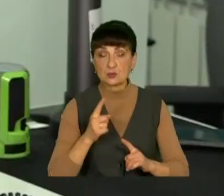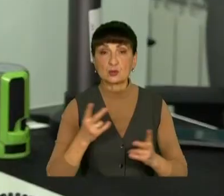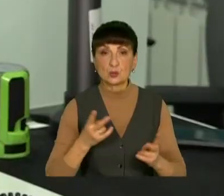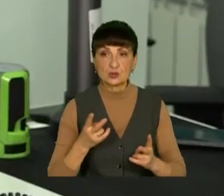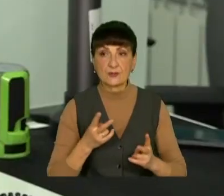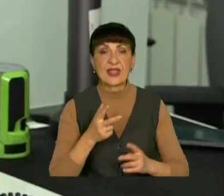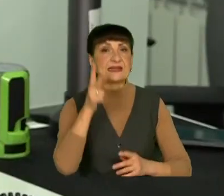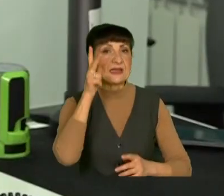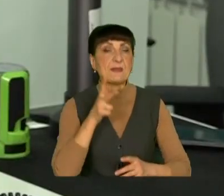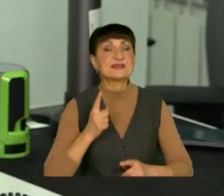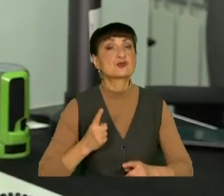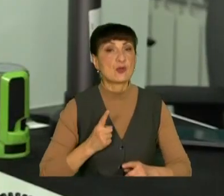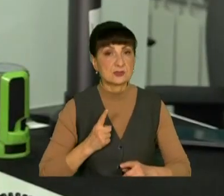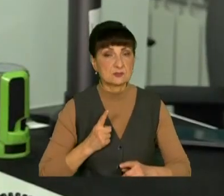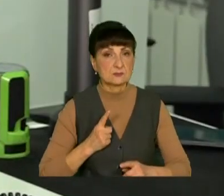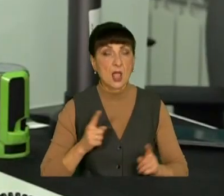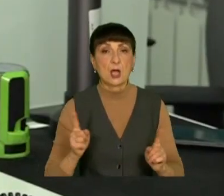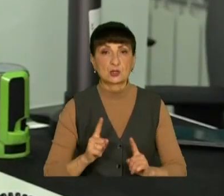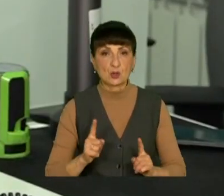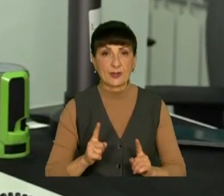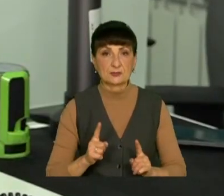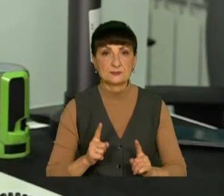будет 3 месяца подождать, чтобы